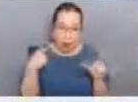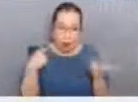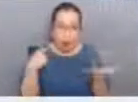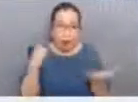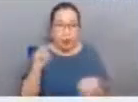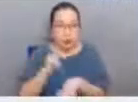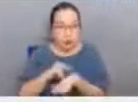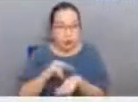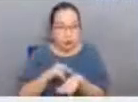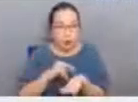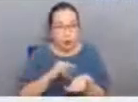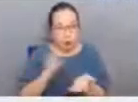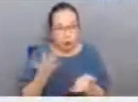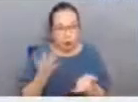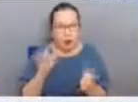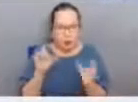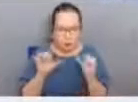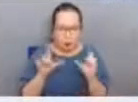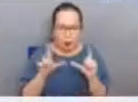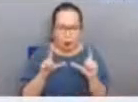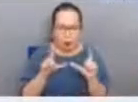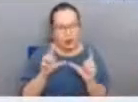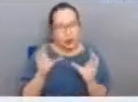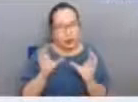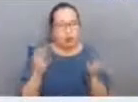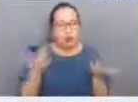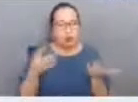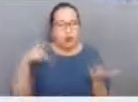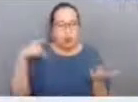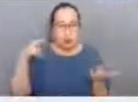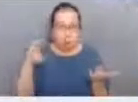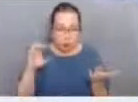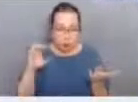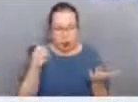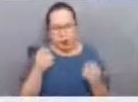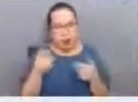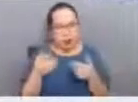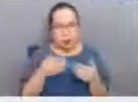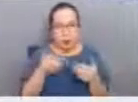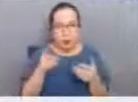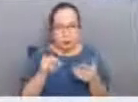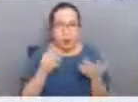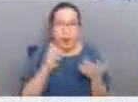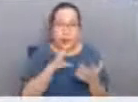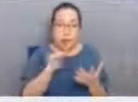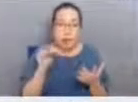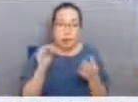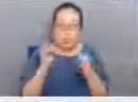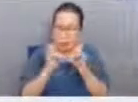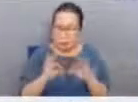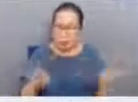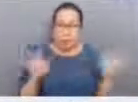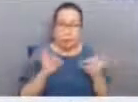requirements na kailangan kunin muli ng ating mga kababayan na nagnanais ng ibang bansa? Pakiulit lang po, sir.